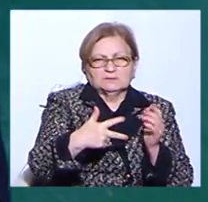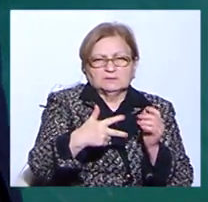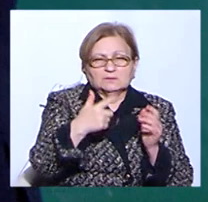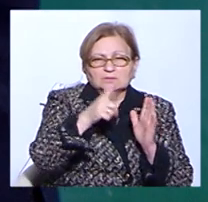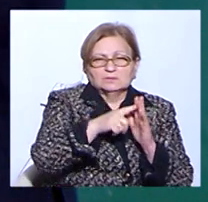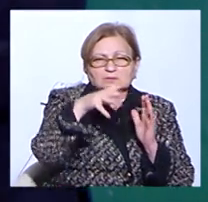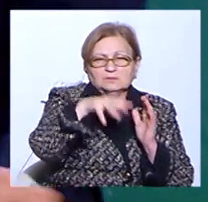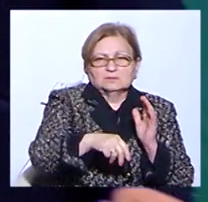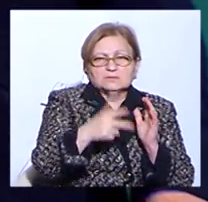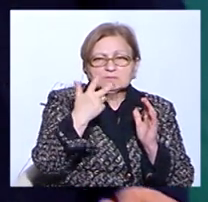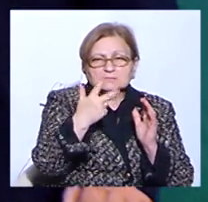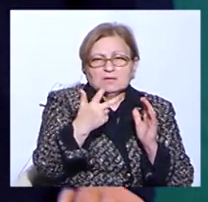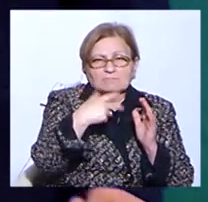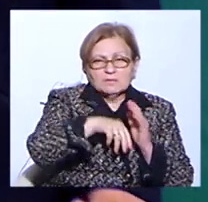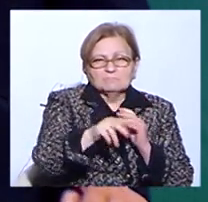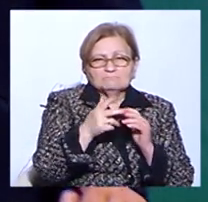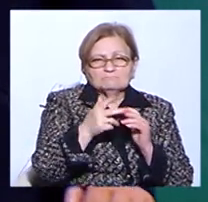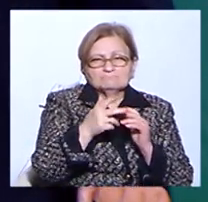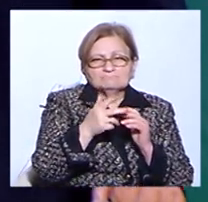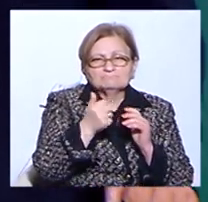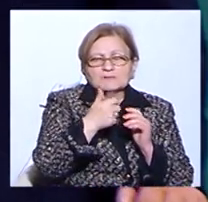7-ში 3.